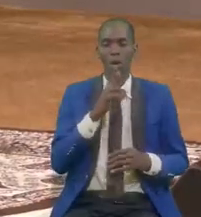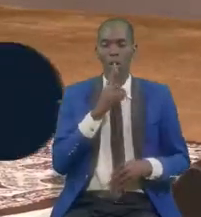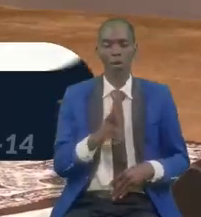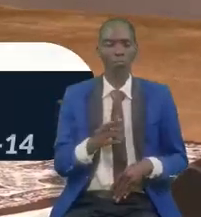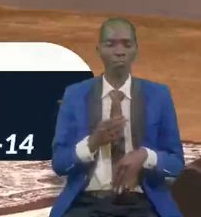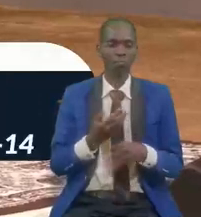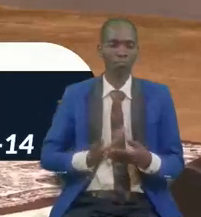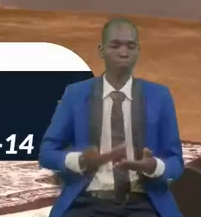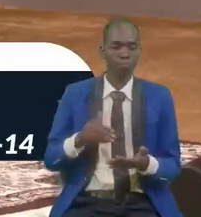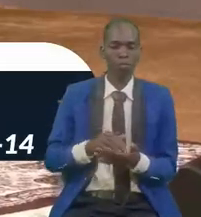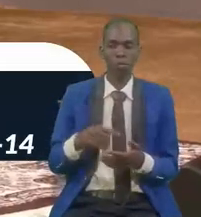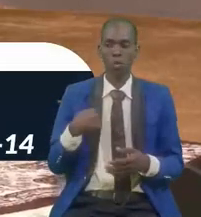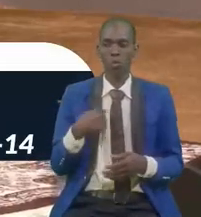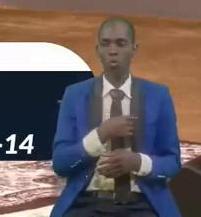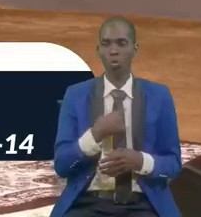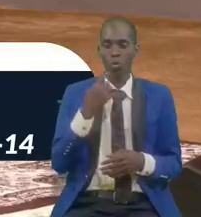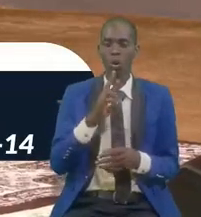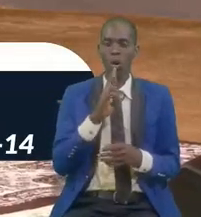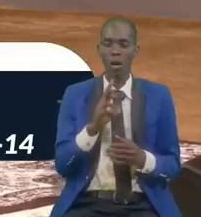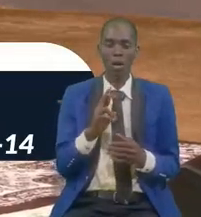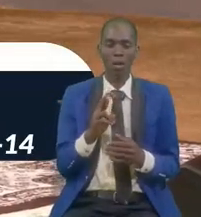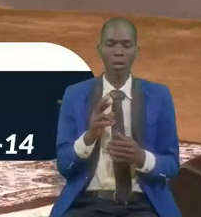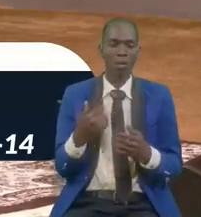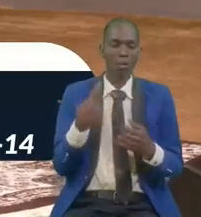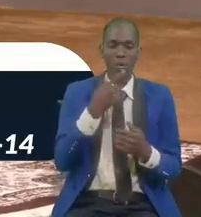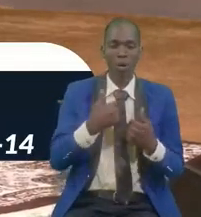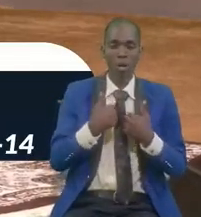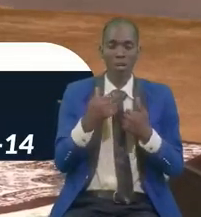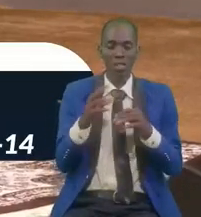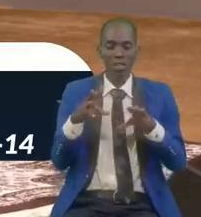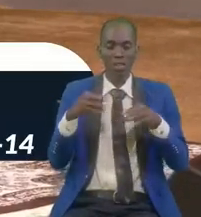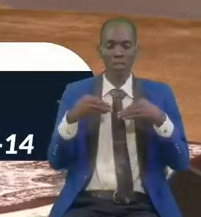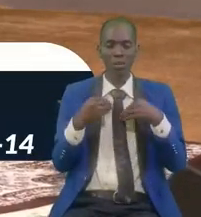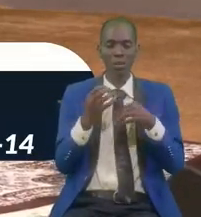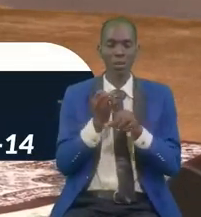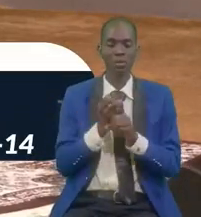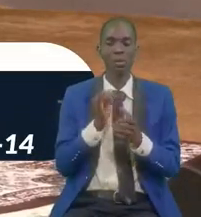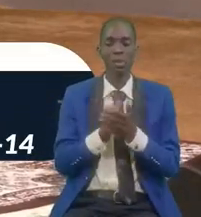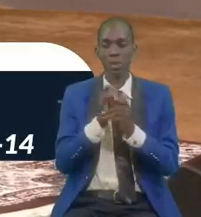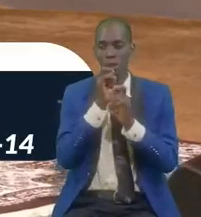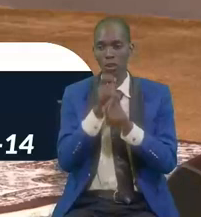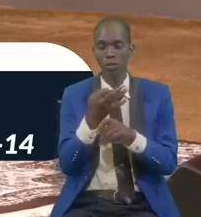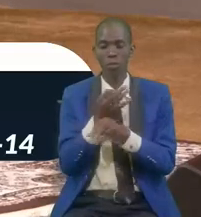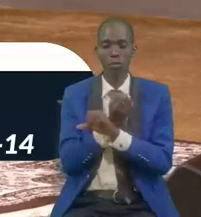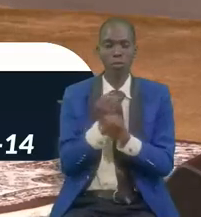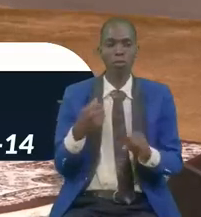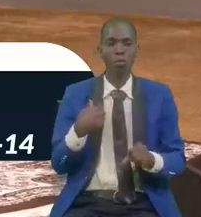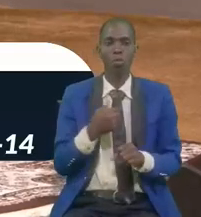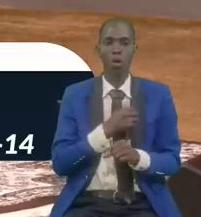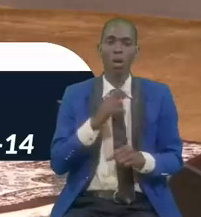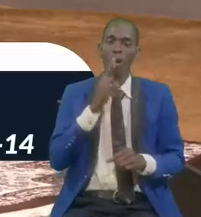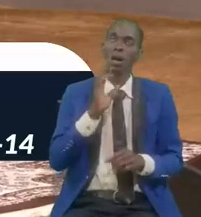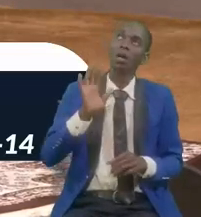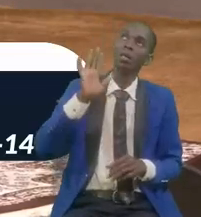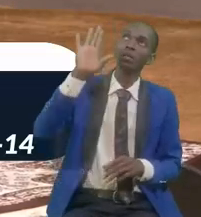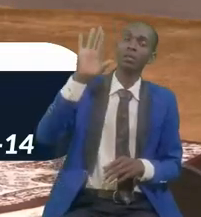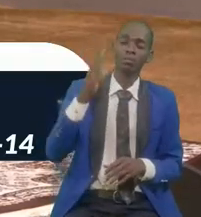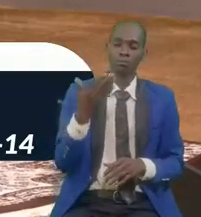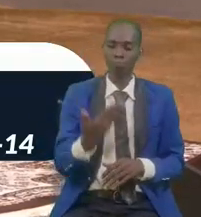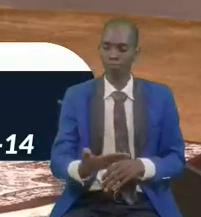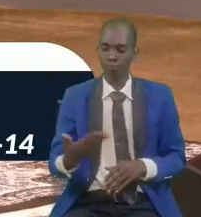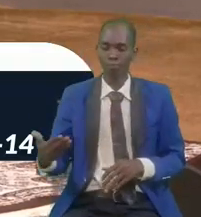de nouveau, nous qui avons reçu le don du salut, alors car nous sommes son ouvrage, ayant